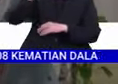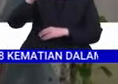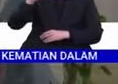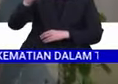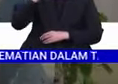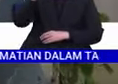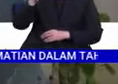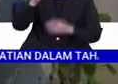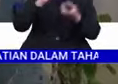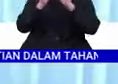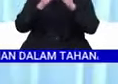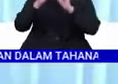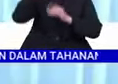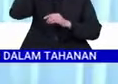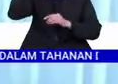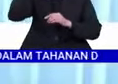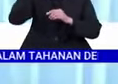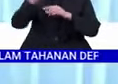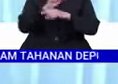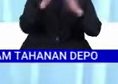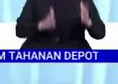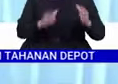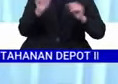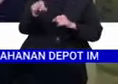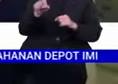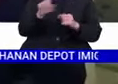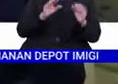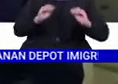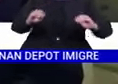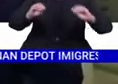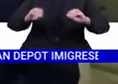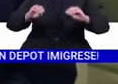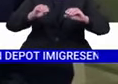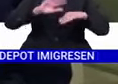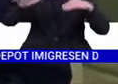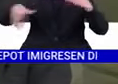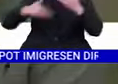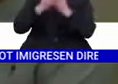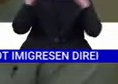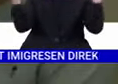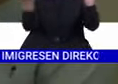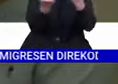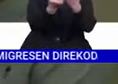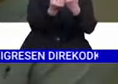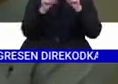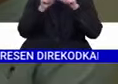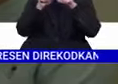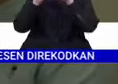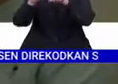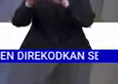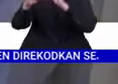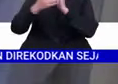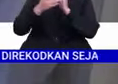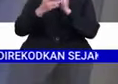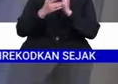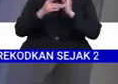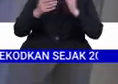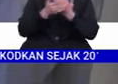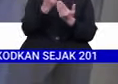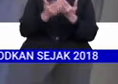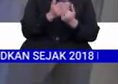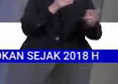terkonsep digitalisasi pengguna perlu ditolak dalam kalangan masyarakat seiring perkembangan semasa teknologi maklumat untuk